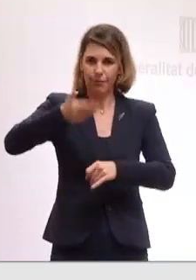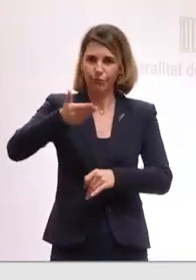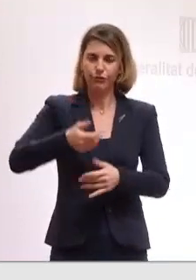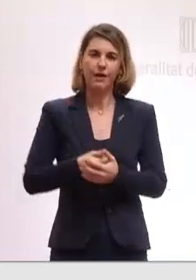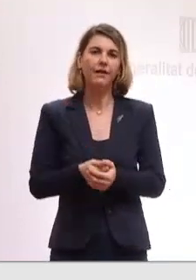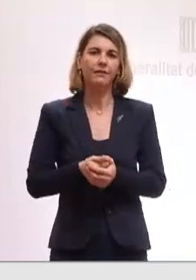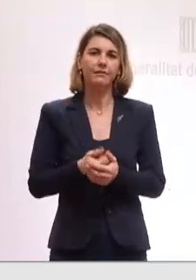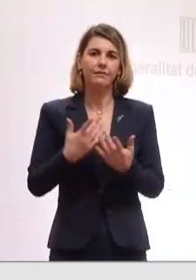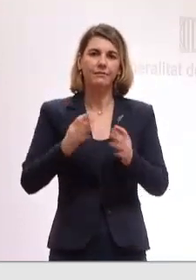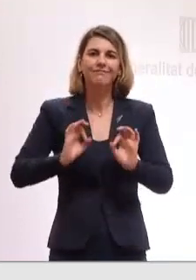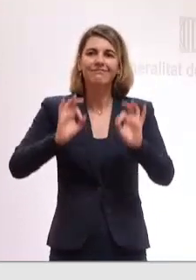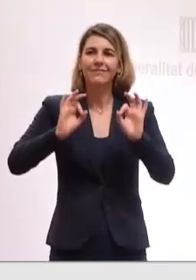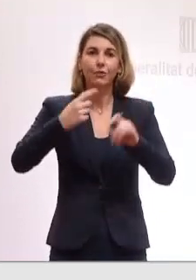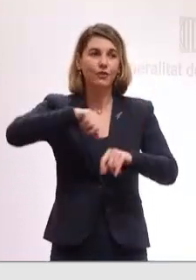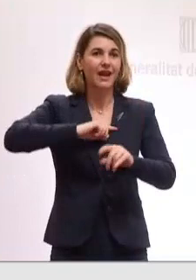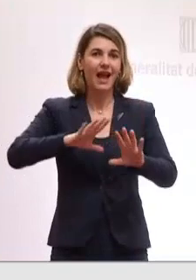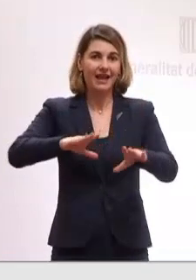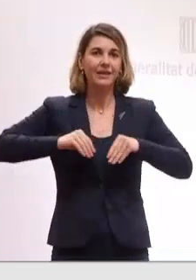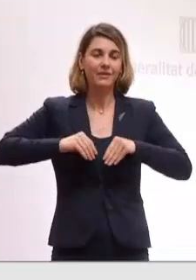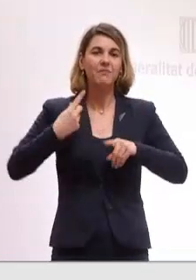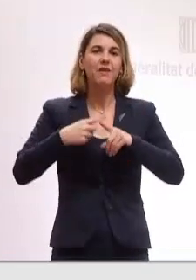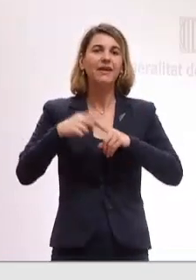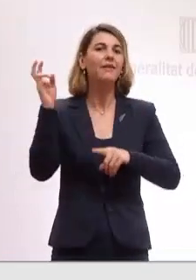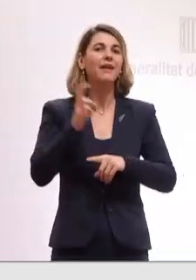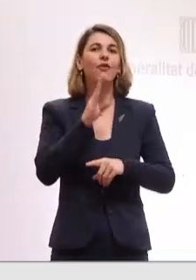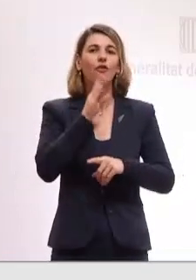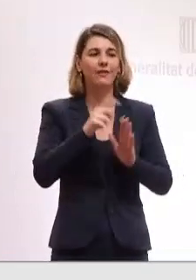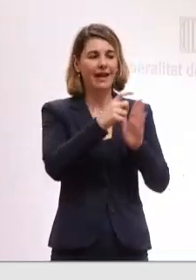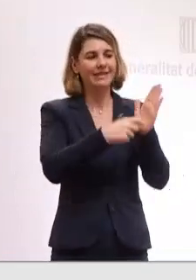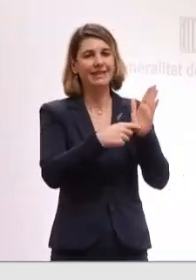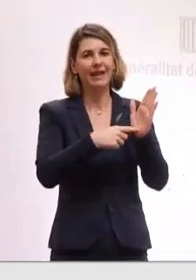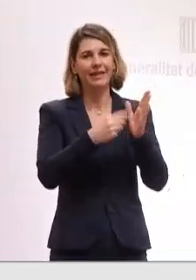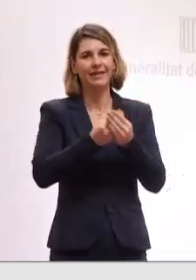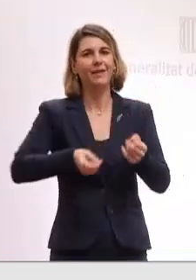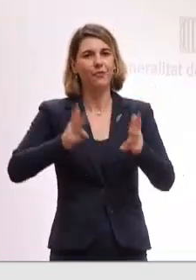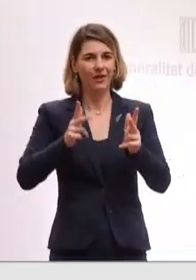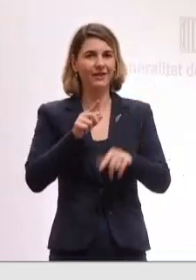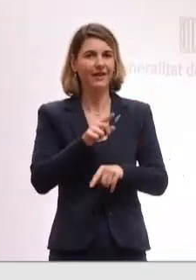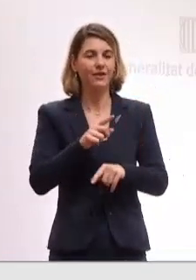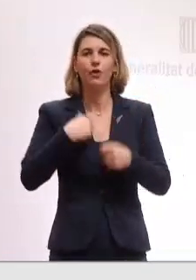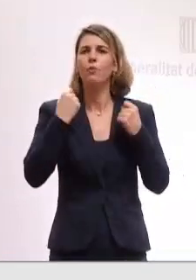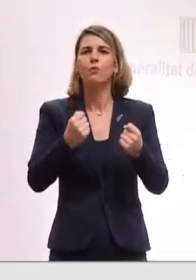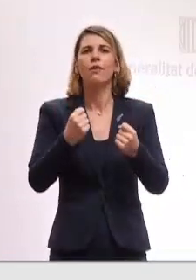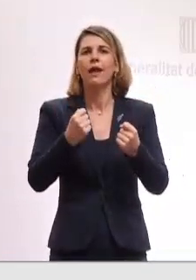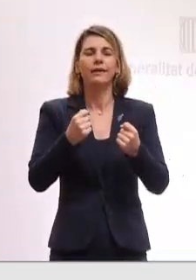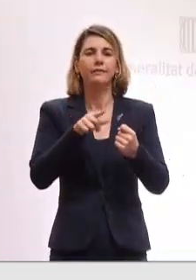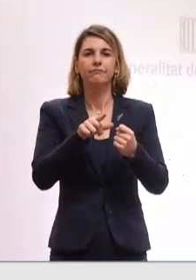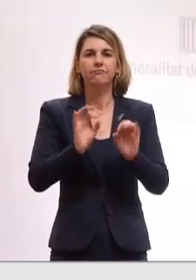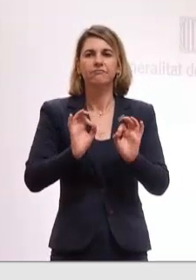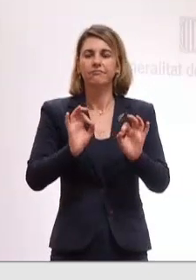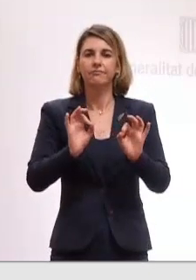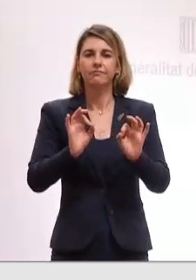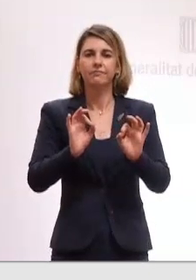que acceptem perquè procedeix de la legitimitat democràtica. No és un poder despòtic, és un